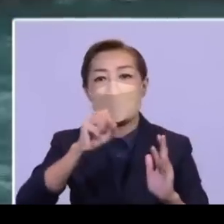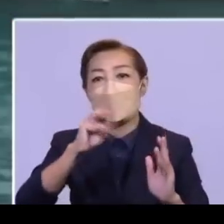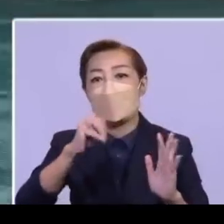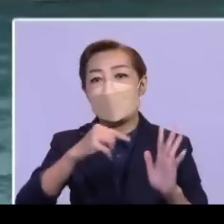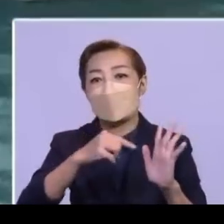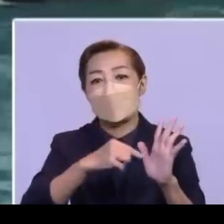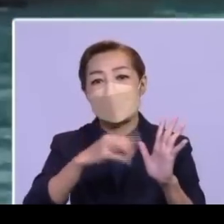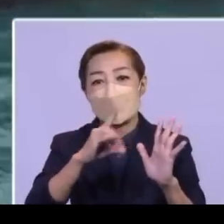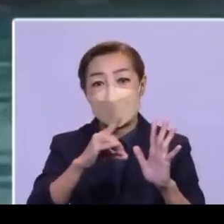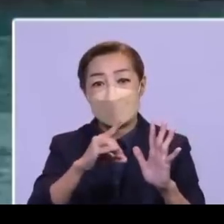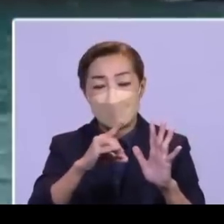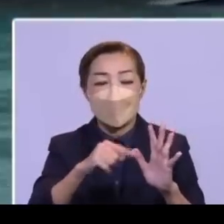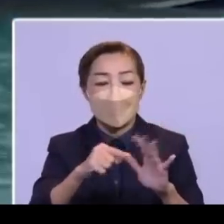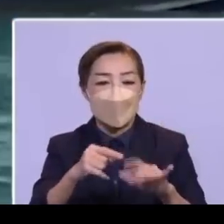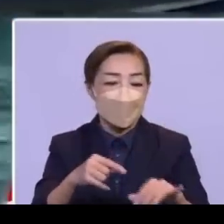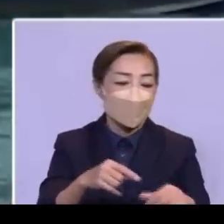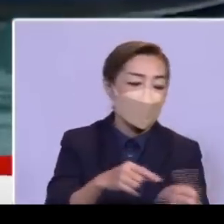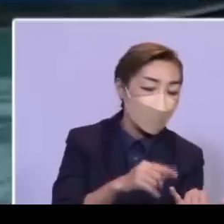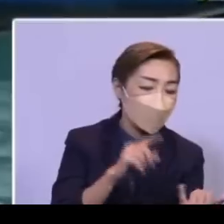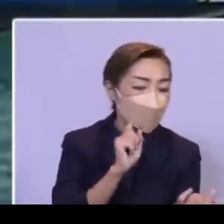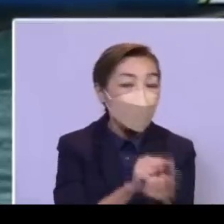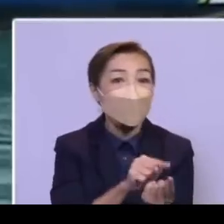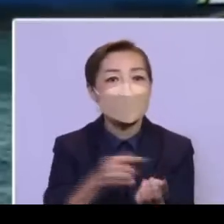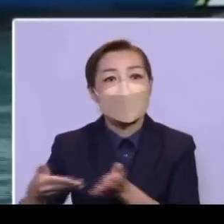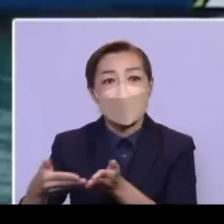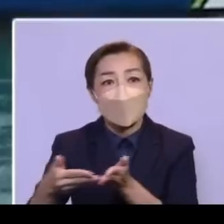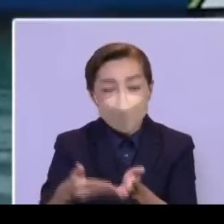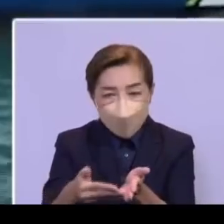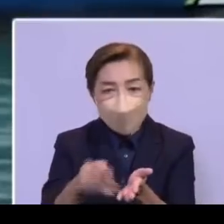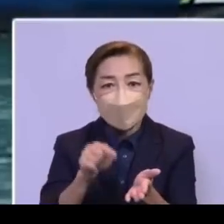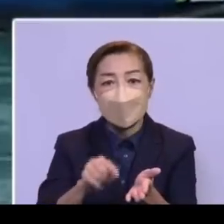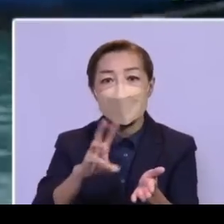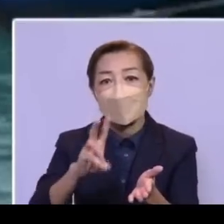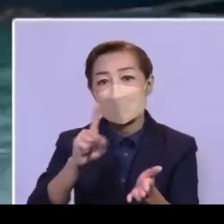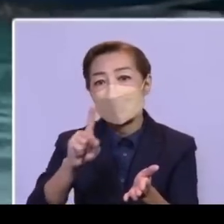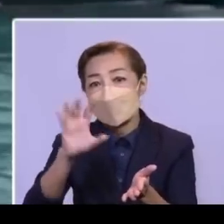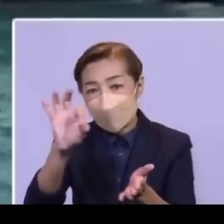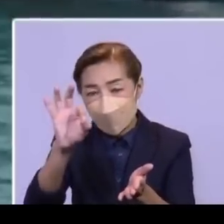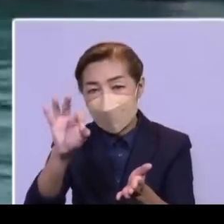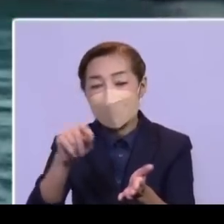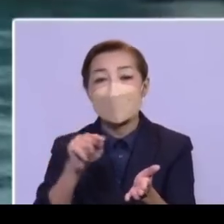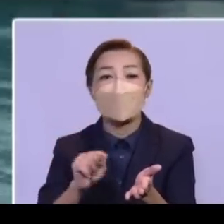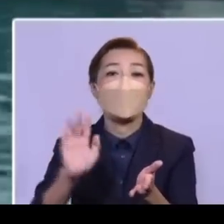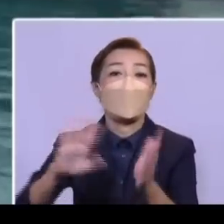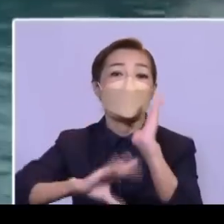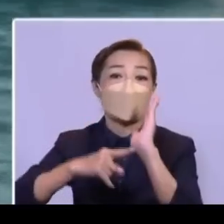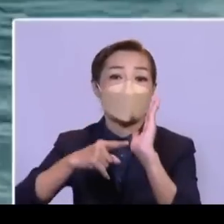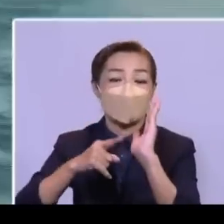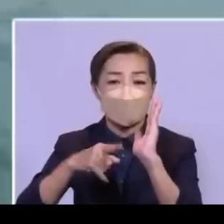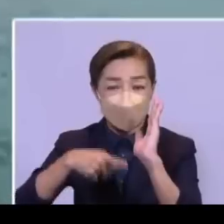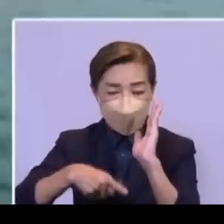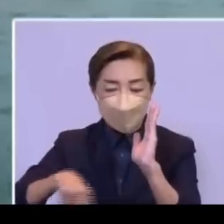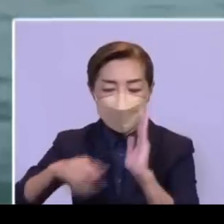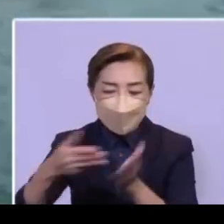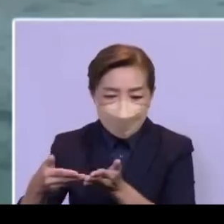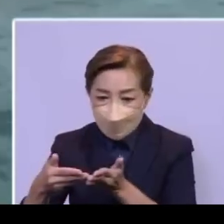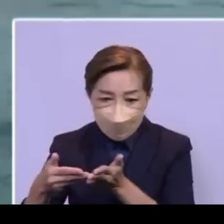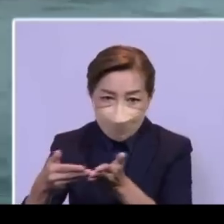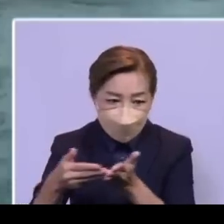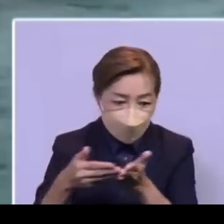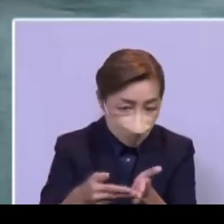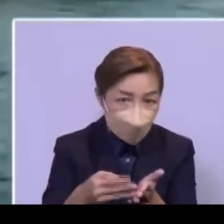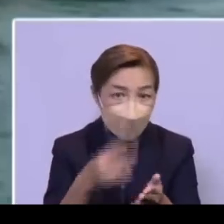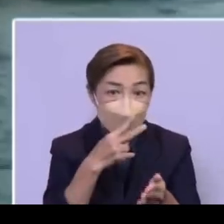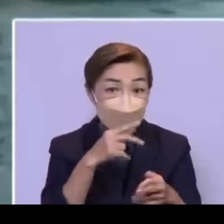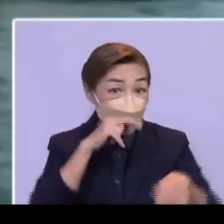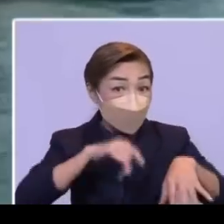นำเรือตรวจประมงทางทะเล 619ศูนย์ปราบปรามประมงทางทะเลชุมพรค่ะได้ออกไปดูร่างนี้เมื่อ